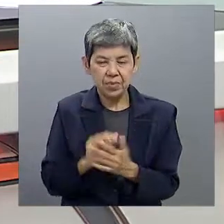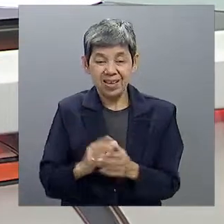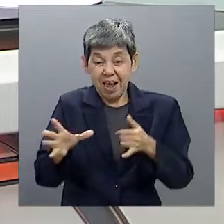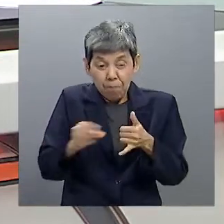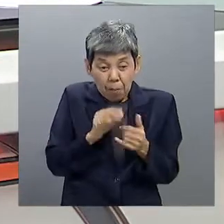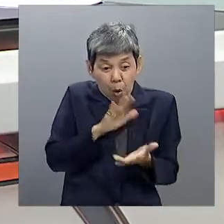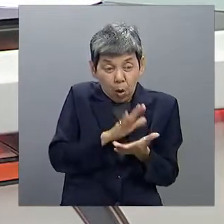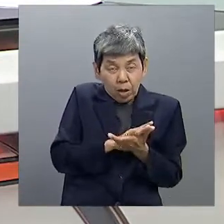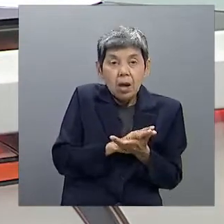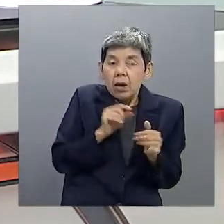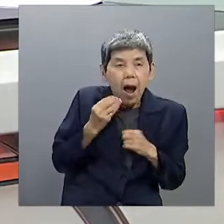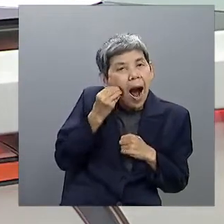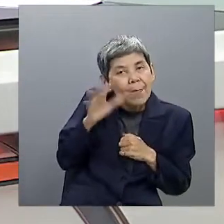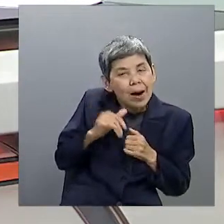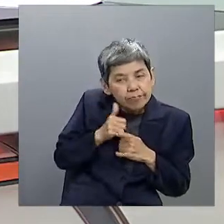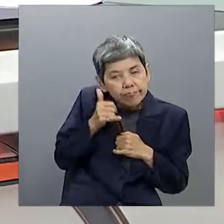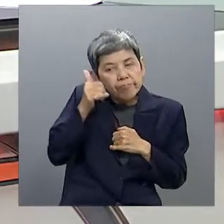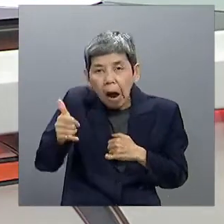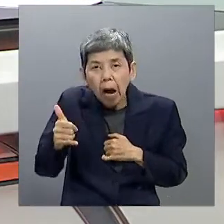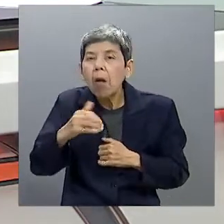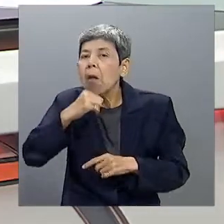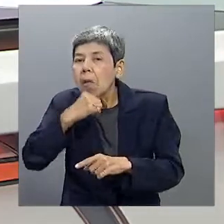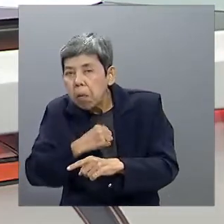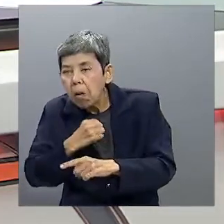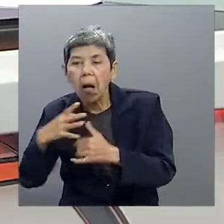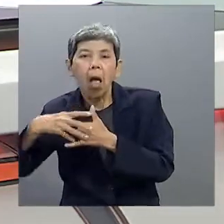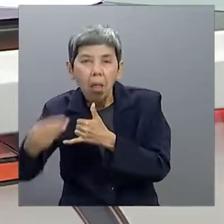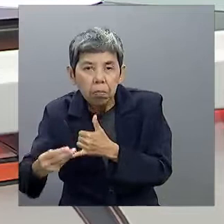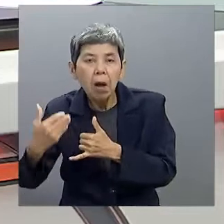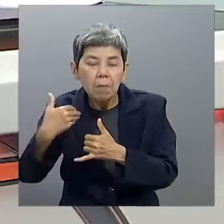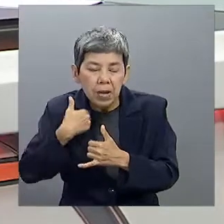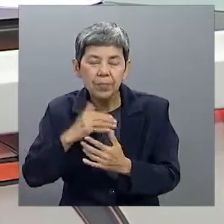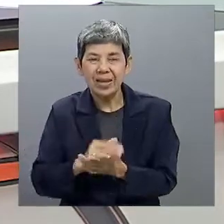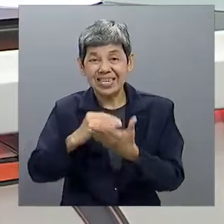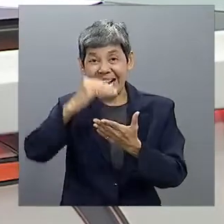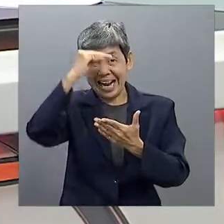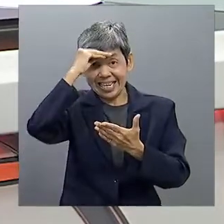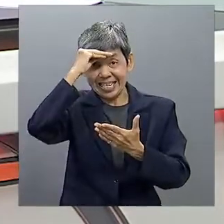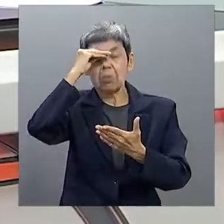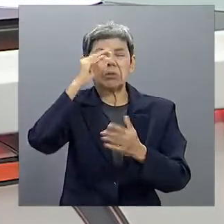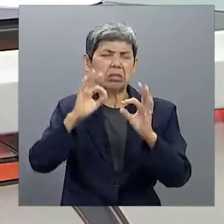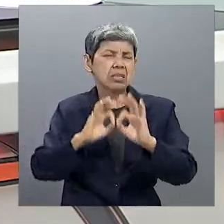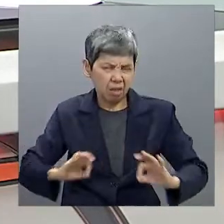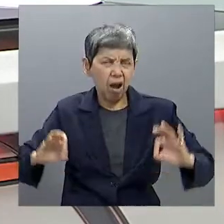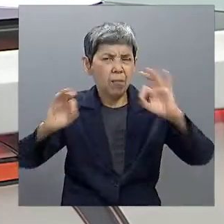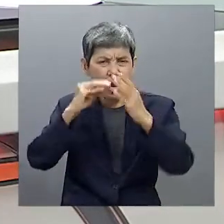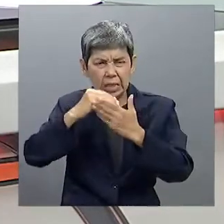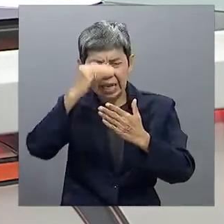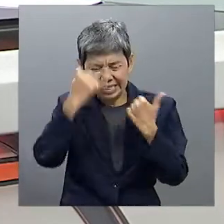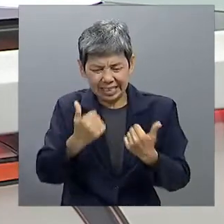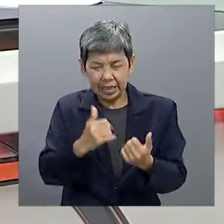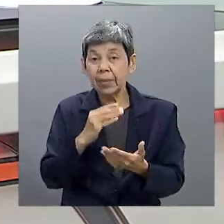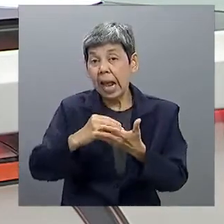ก็มีโอกาสจะเอามาติดกลุ่ม 608ที่บ้านด้วยแต่เรื่องการศึกษาของเด็กก็เป็นเรื่องสำคัญค่ะตอนนี้สถาบันการศึกษา